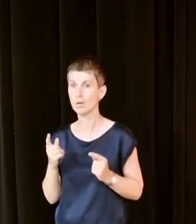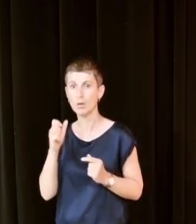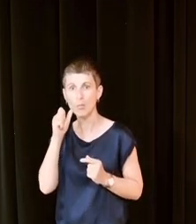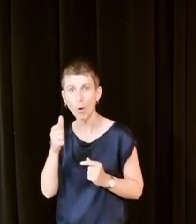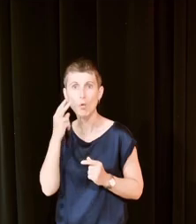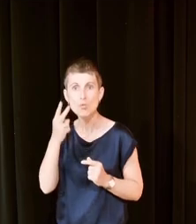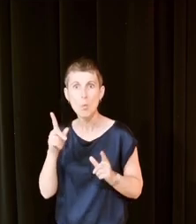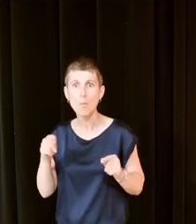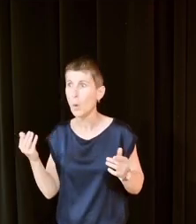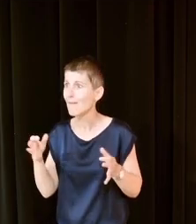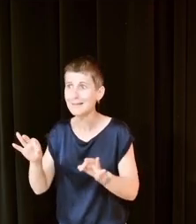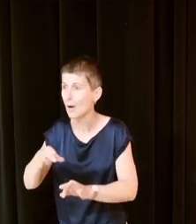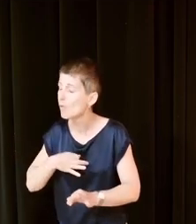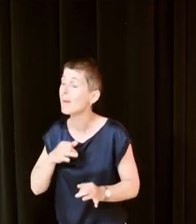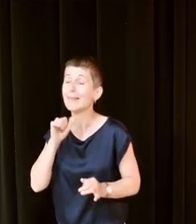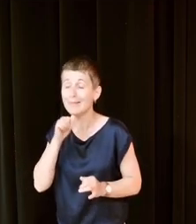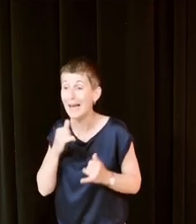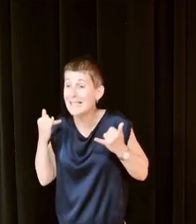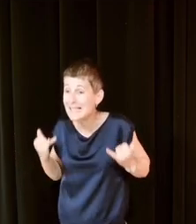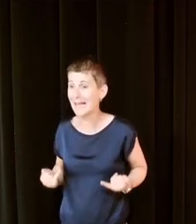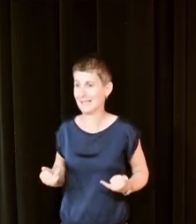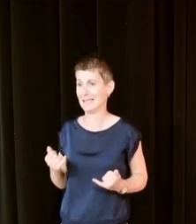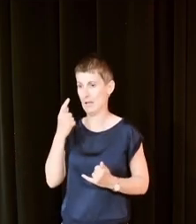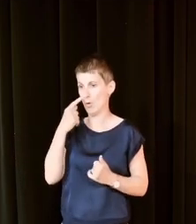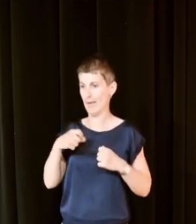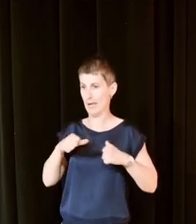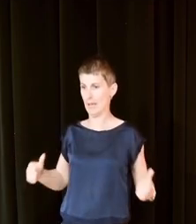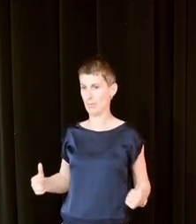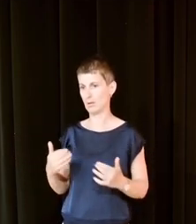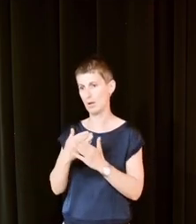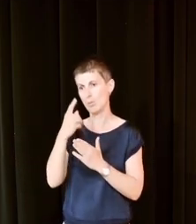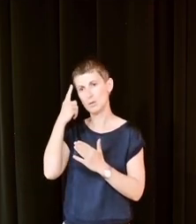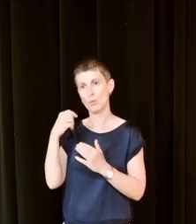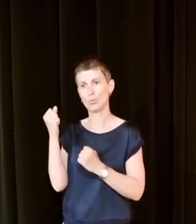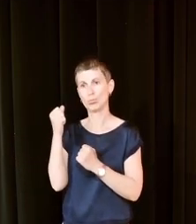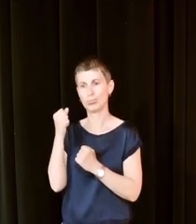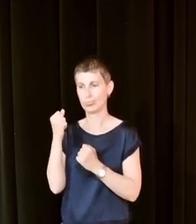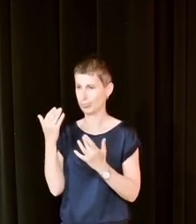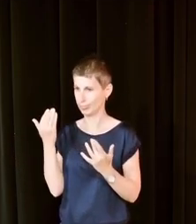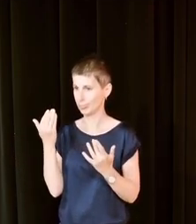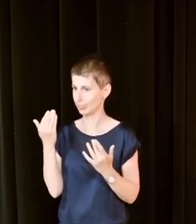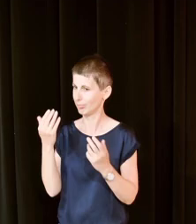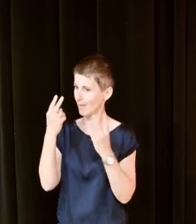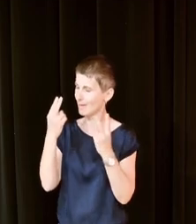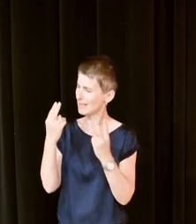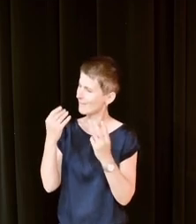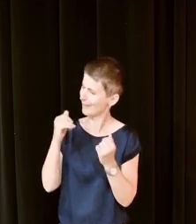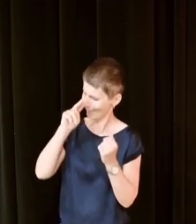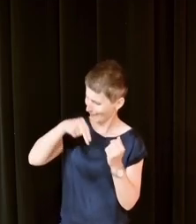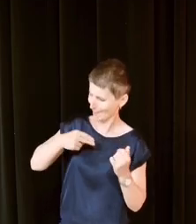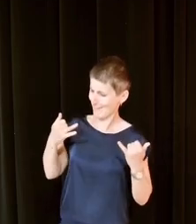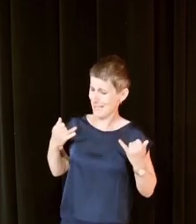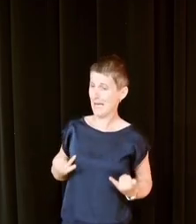übermorgen, sondern eben jetzt und hier. Und das, glaube ich, hat auch viel mit Würde zu tun, wenn man sich dem Jetzt sozusagen